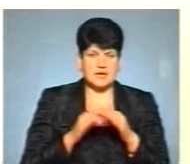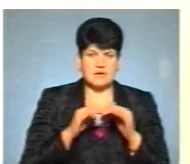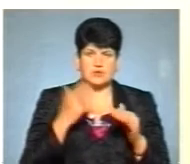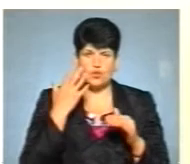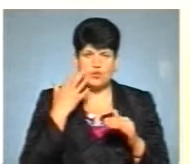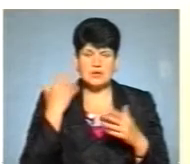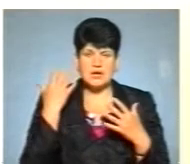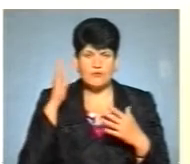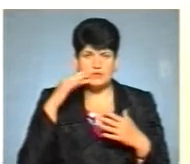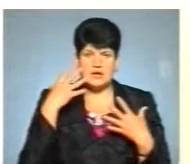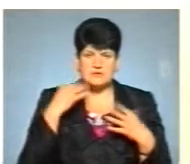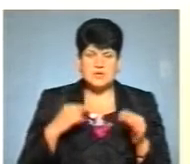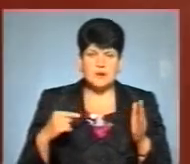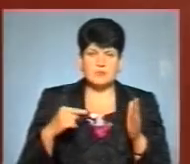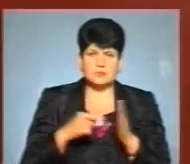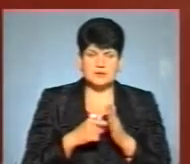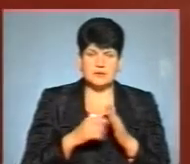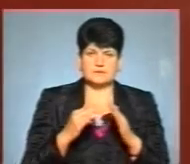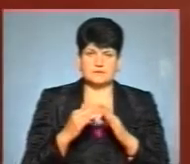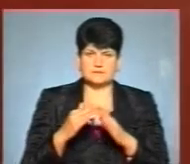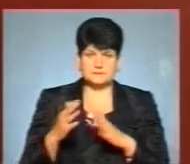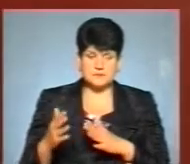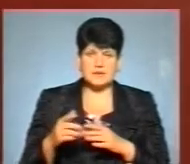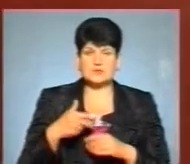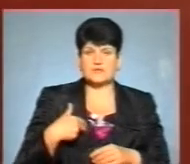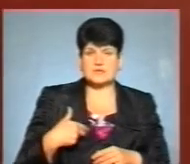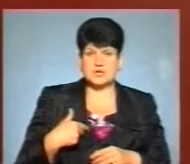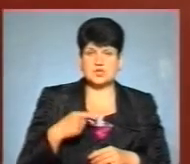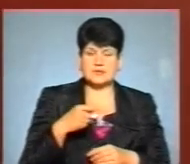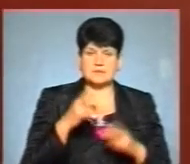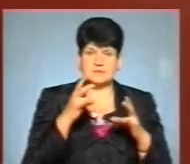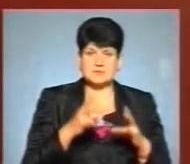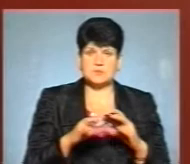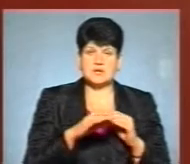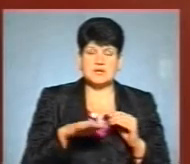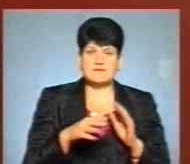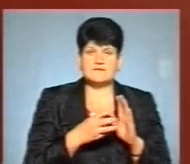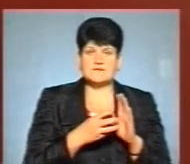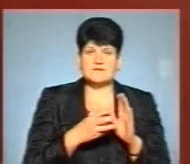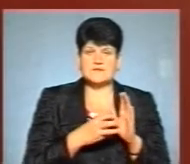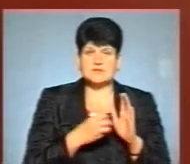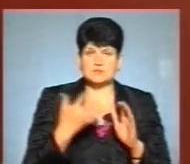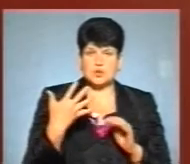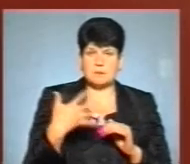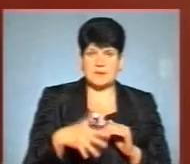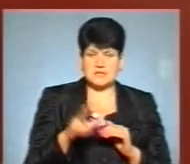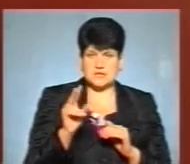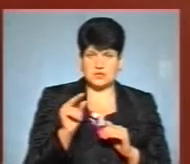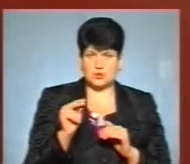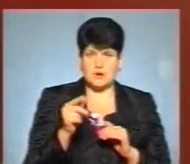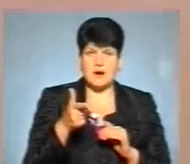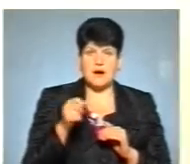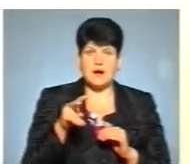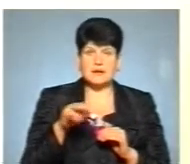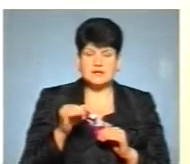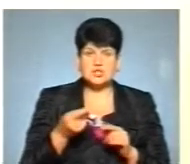підходить на подвір'я мешканців. Якщо взяти Заліщики, там небезпечний рівень вже 850 число, розумієте? Тому що Галич – це